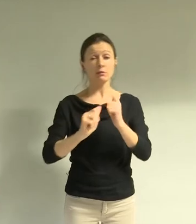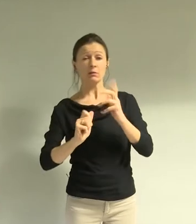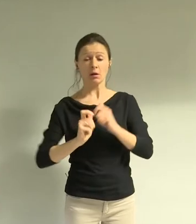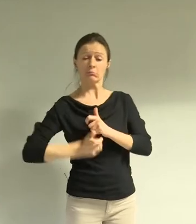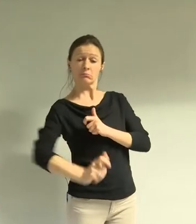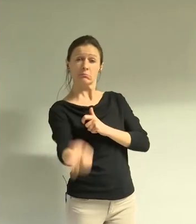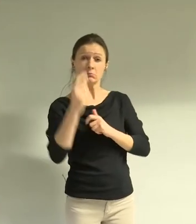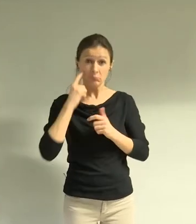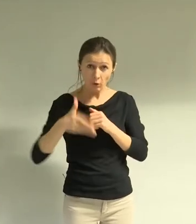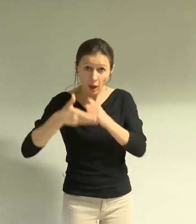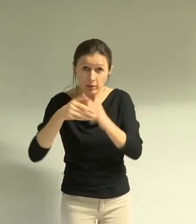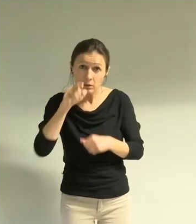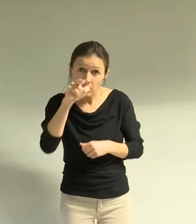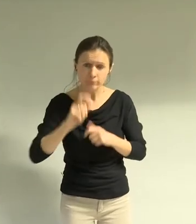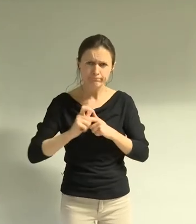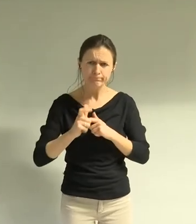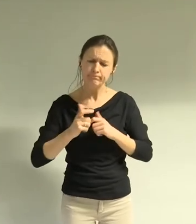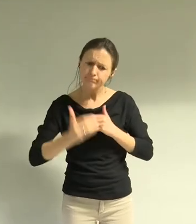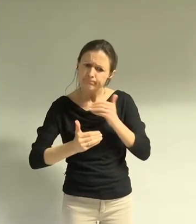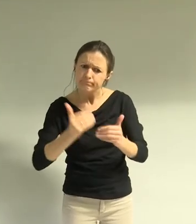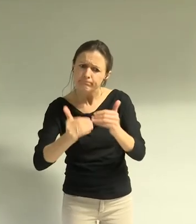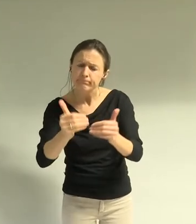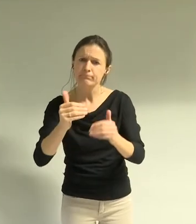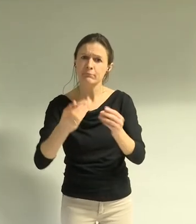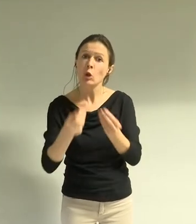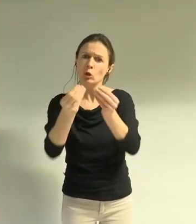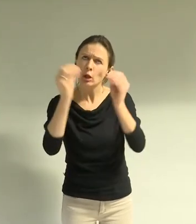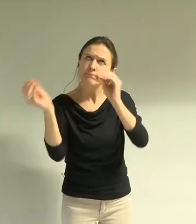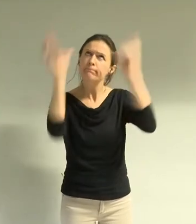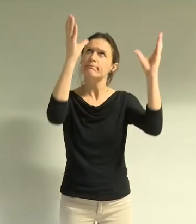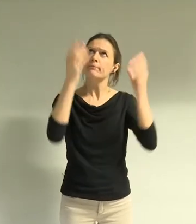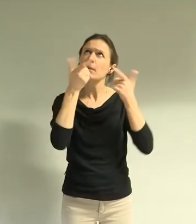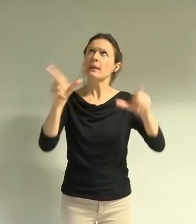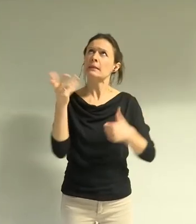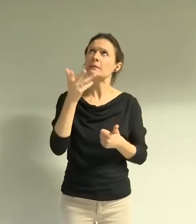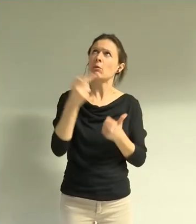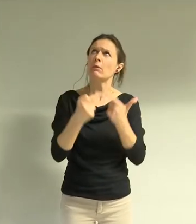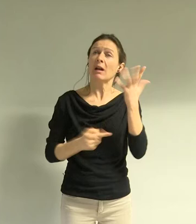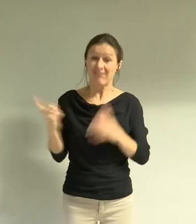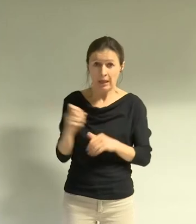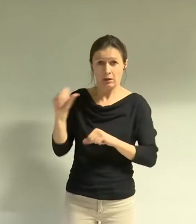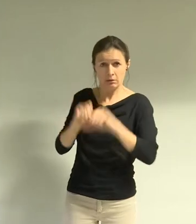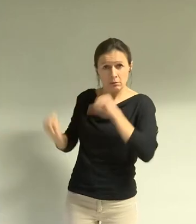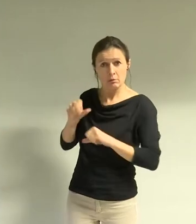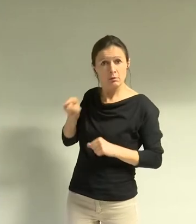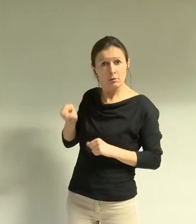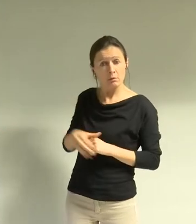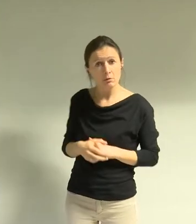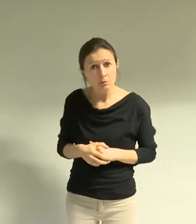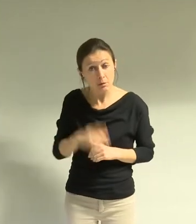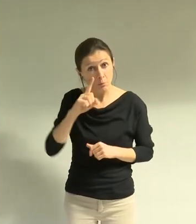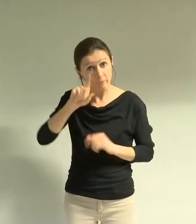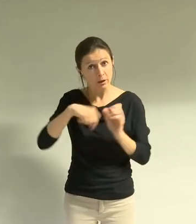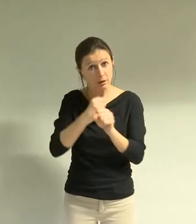pour penser la vie pour penser les libertés et la bonne pensée des grenoblois dans les 20 ans à venir pour le